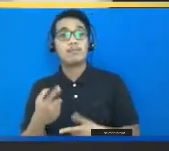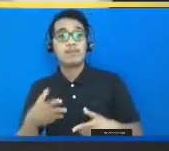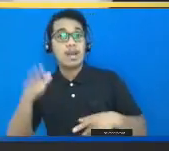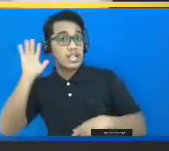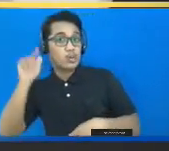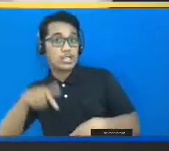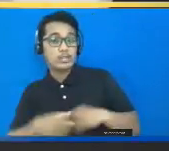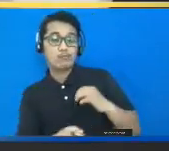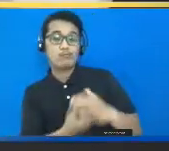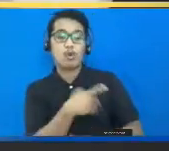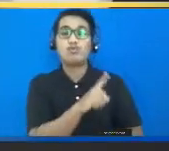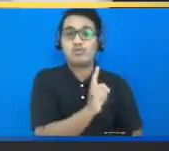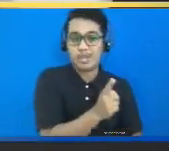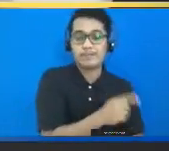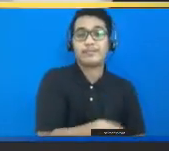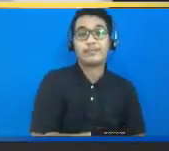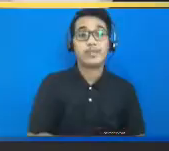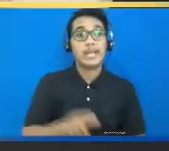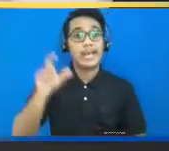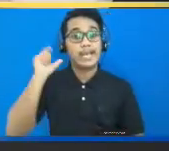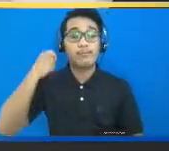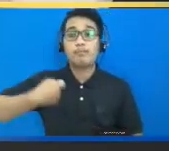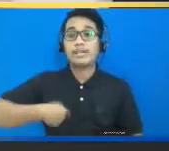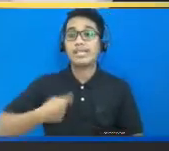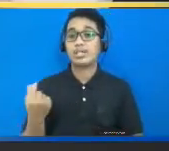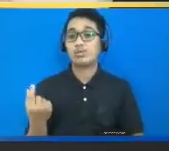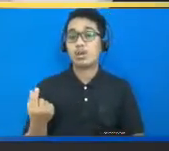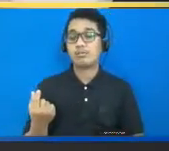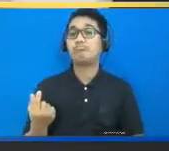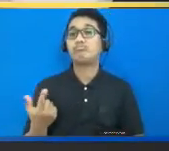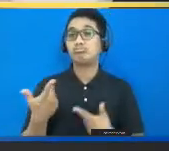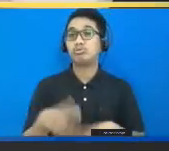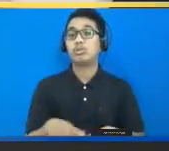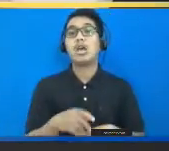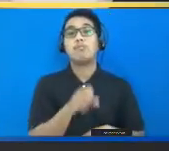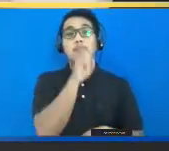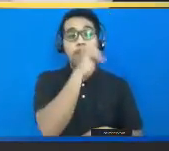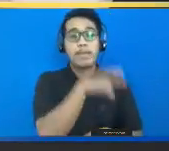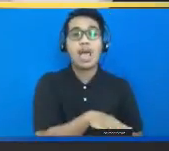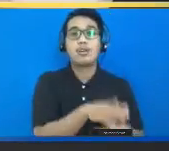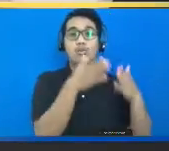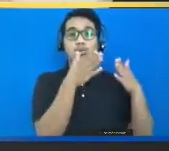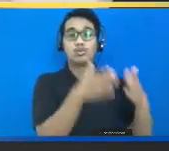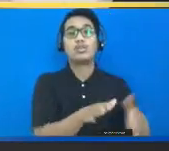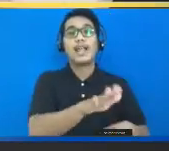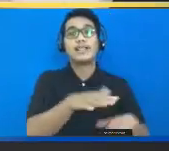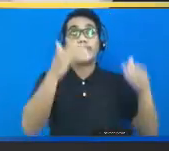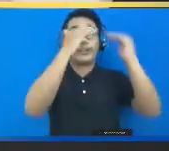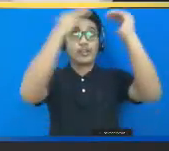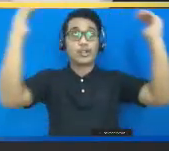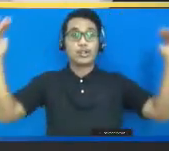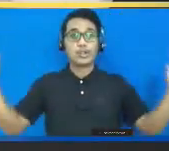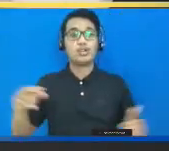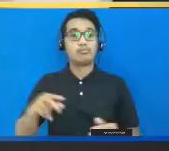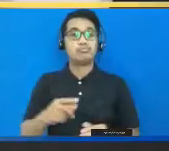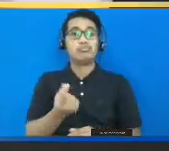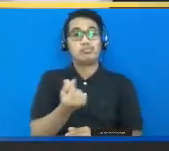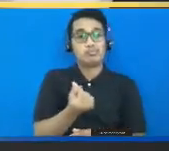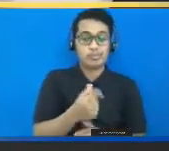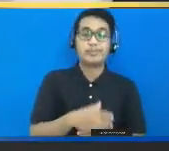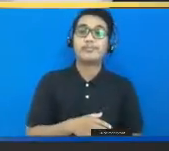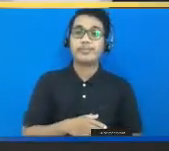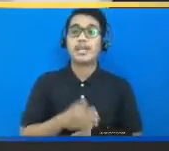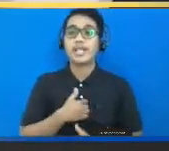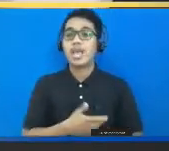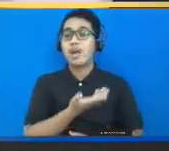muncul dan Menteri Keuangan kan juga voucher Dari climate finance kalau saya enggak salah dalam konteks ini saya sebetulnya